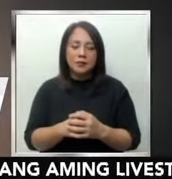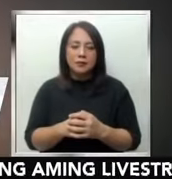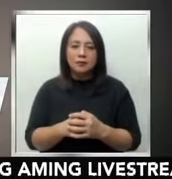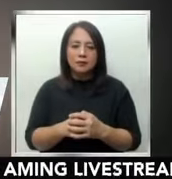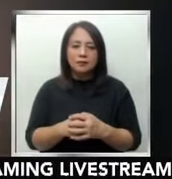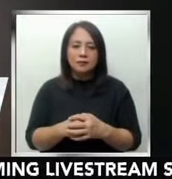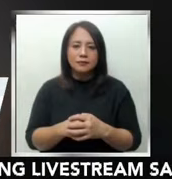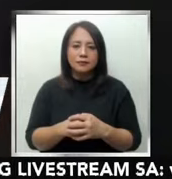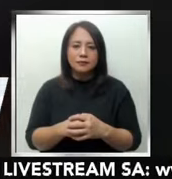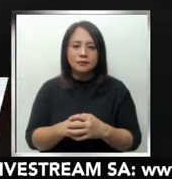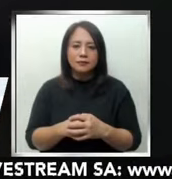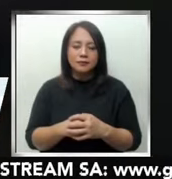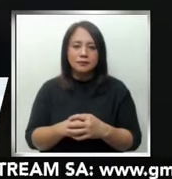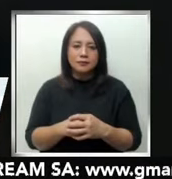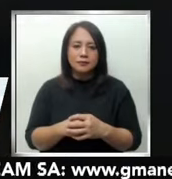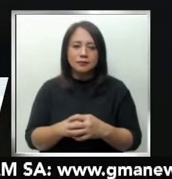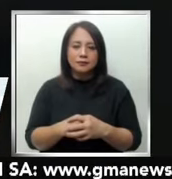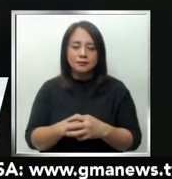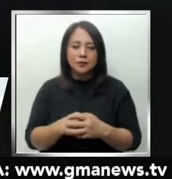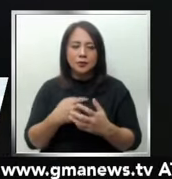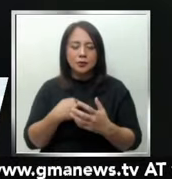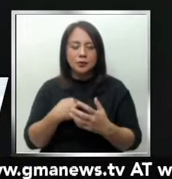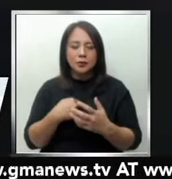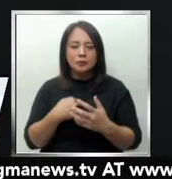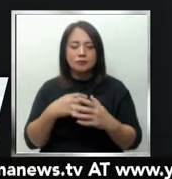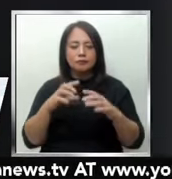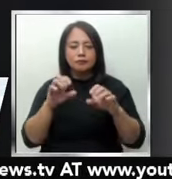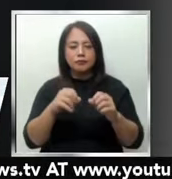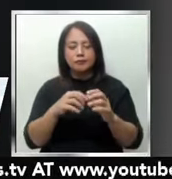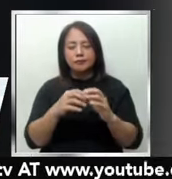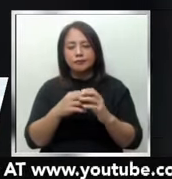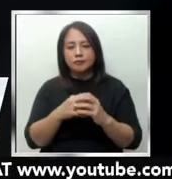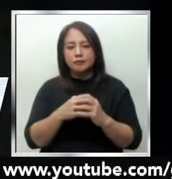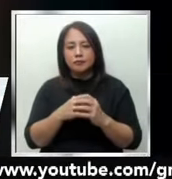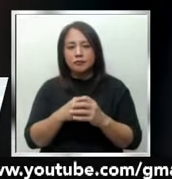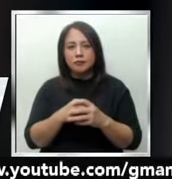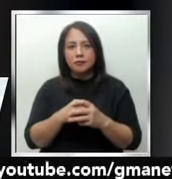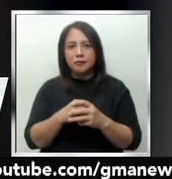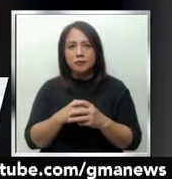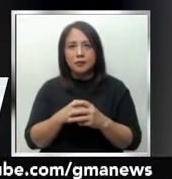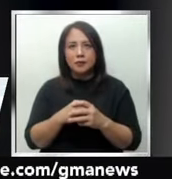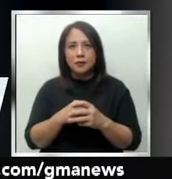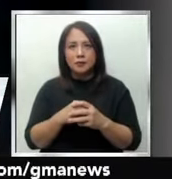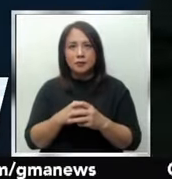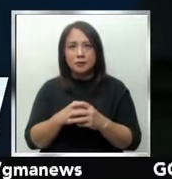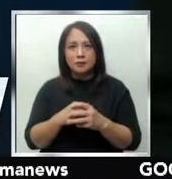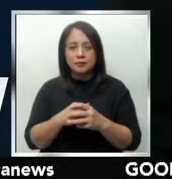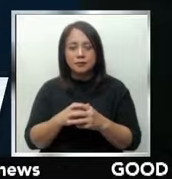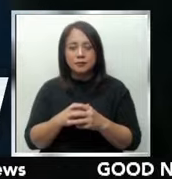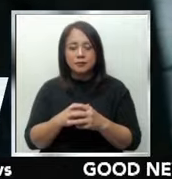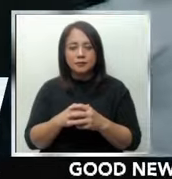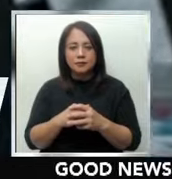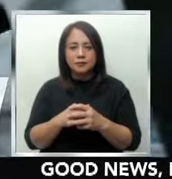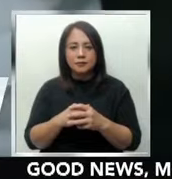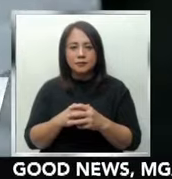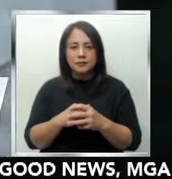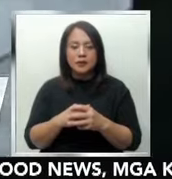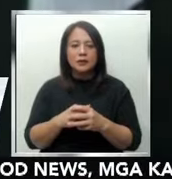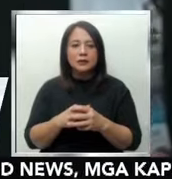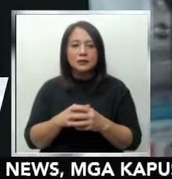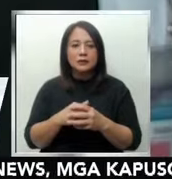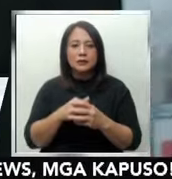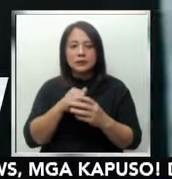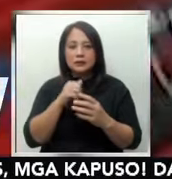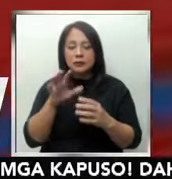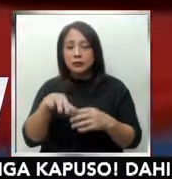naro inaaresto namin sa salang tep ikaw ay may karapatang manahimik at magsawalang kimo pero hindi na-recover ang Smart